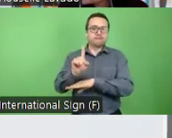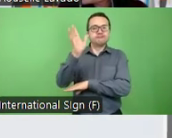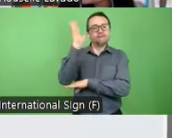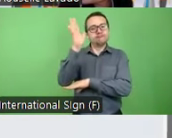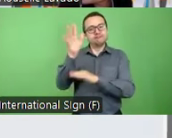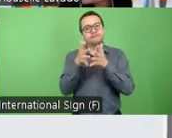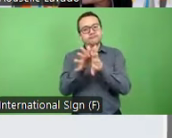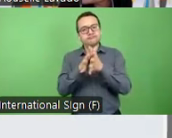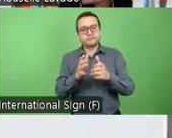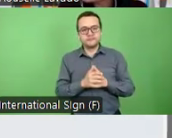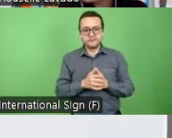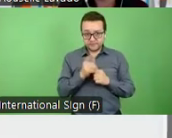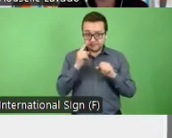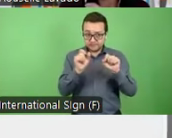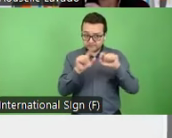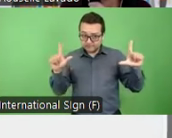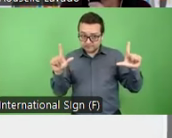plaît.